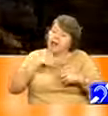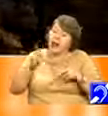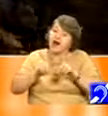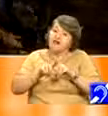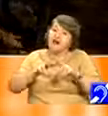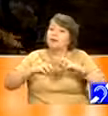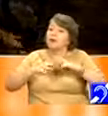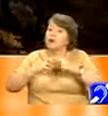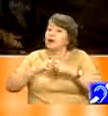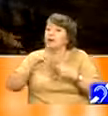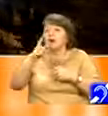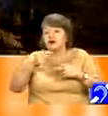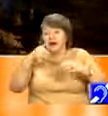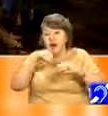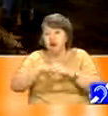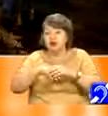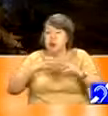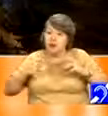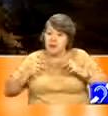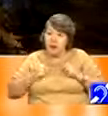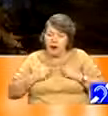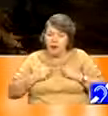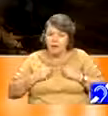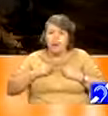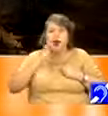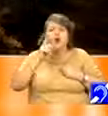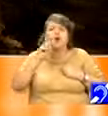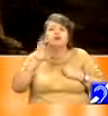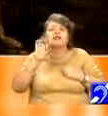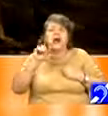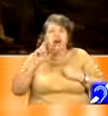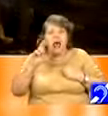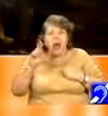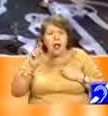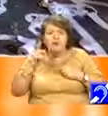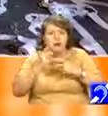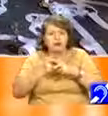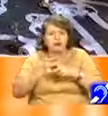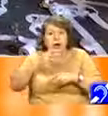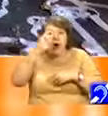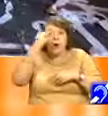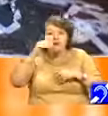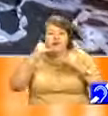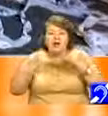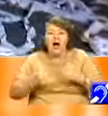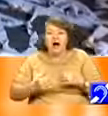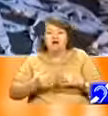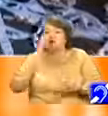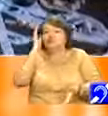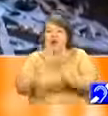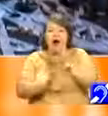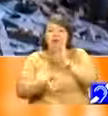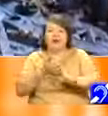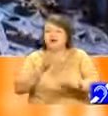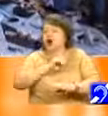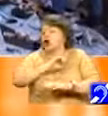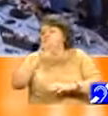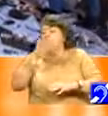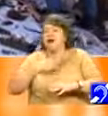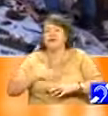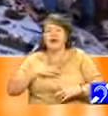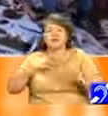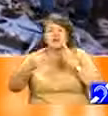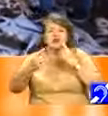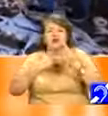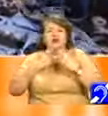există și o altă problemă. Cei de la USR au anunțat astăzi că au închis ușa definitiv oricăror discuții, au anunțat